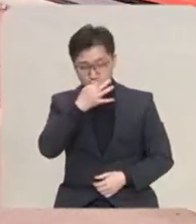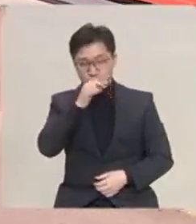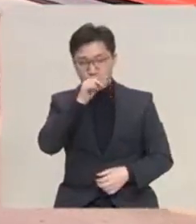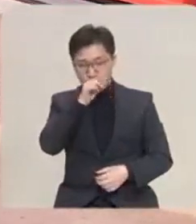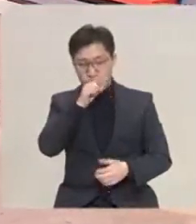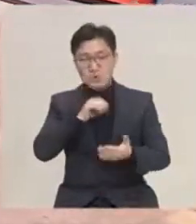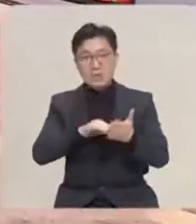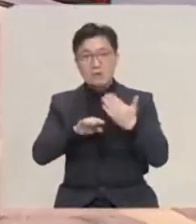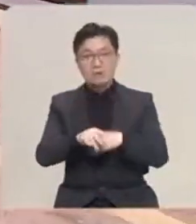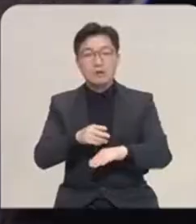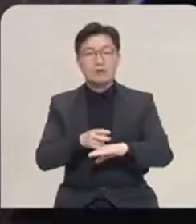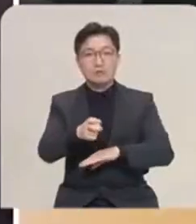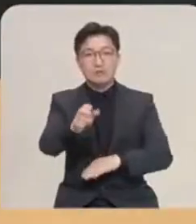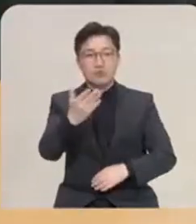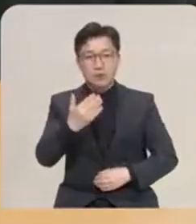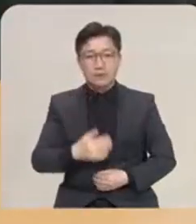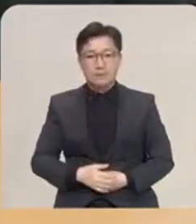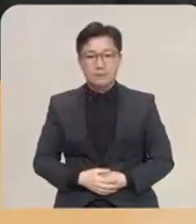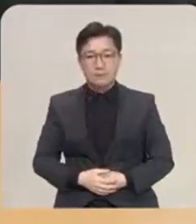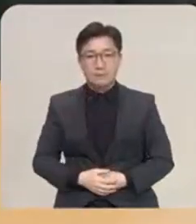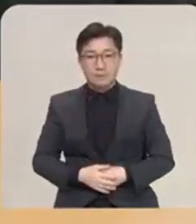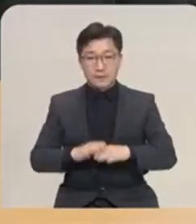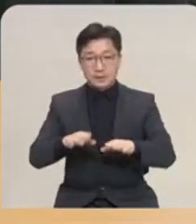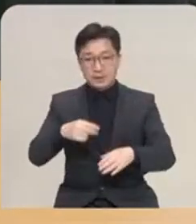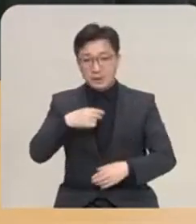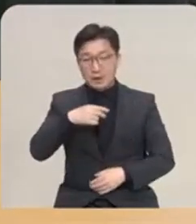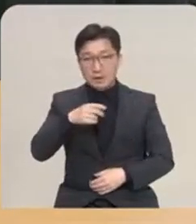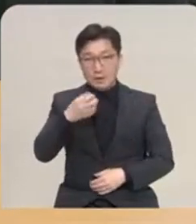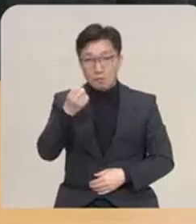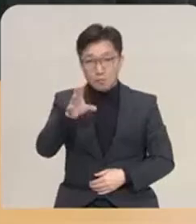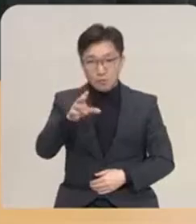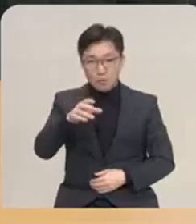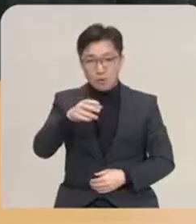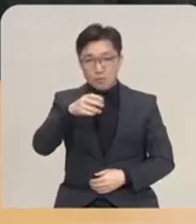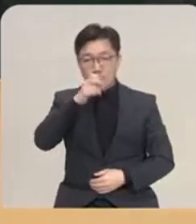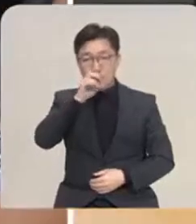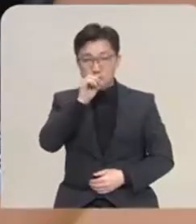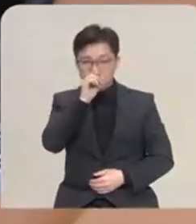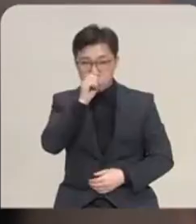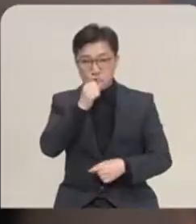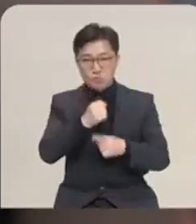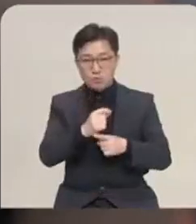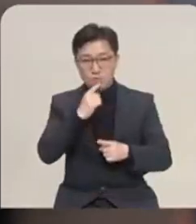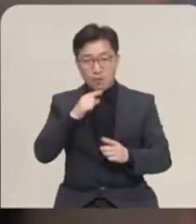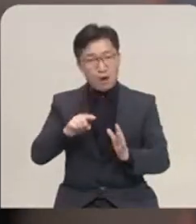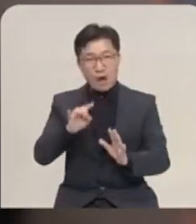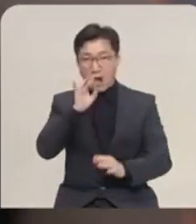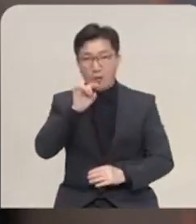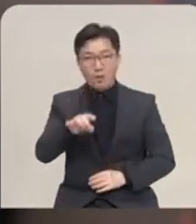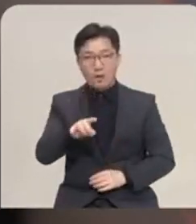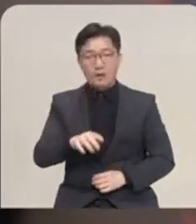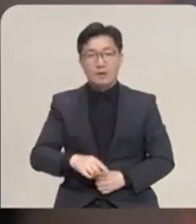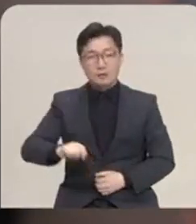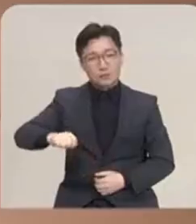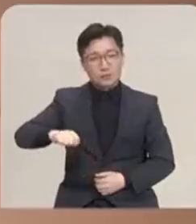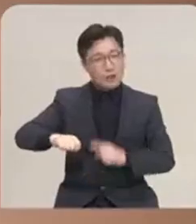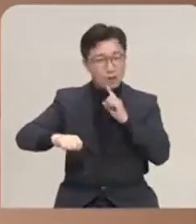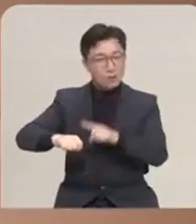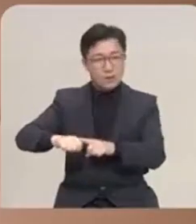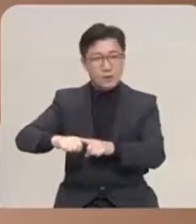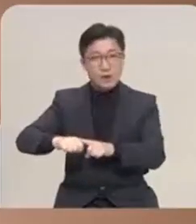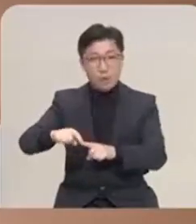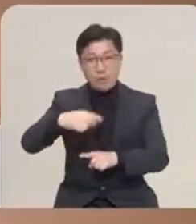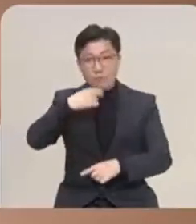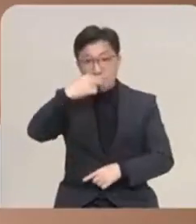뒤에야 차가 움직입니다 이번엔 맥주한잔을 마고 또 먹통입니다 음주